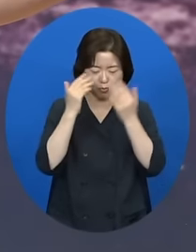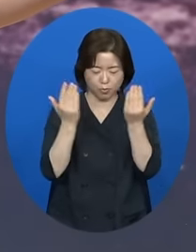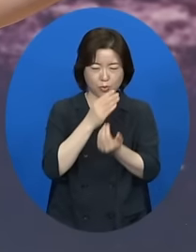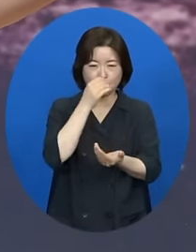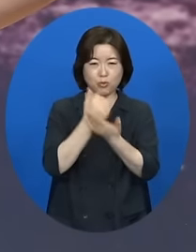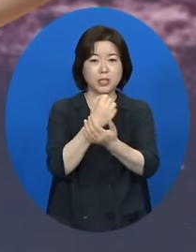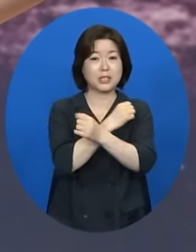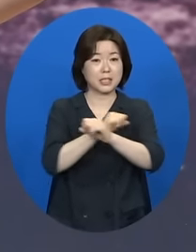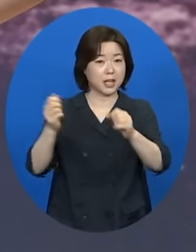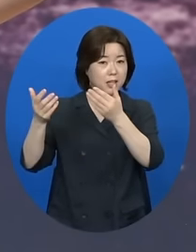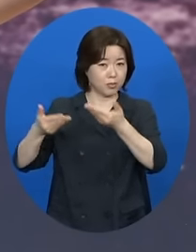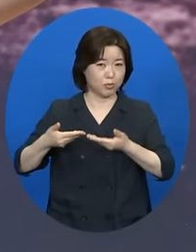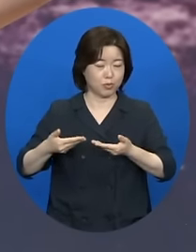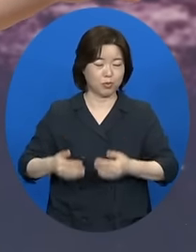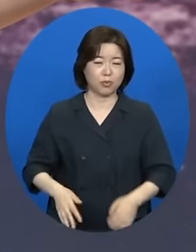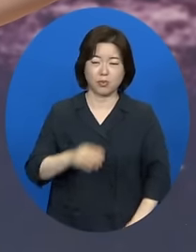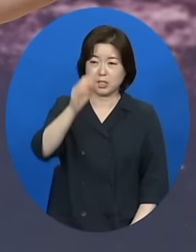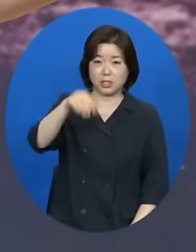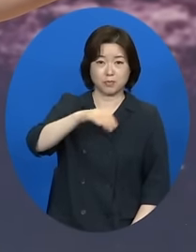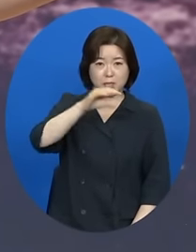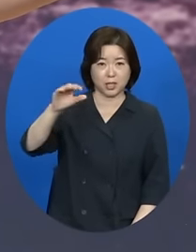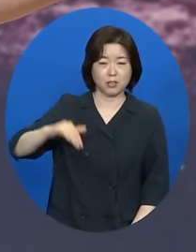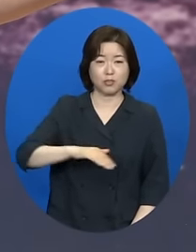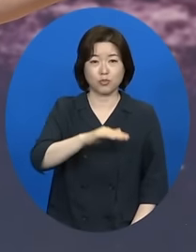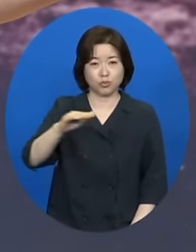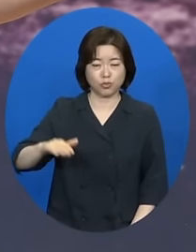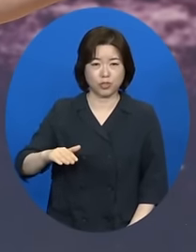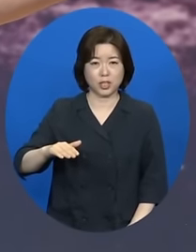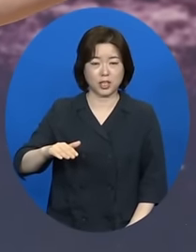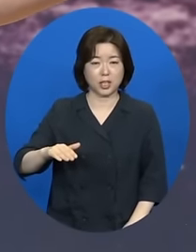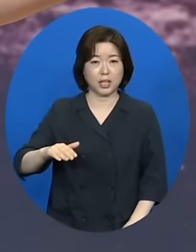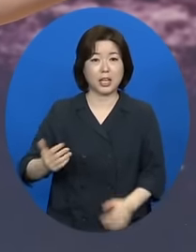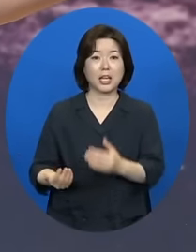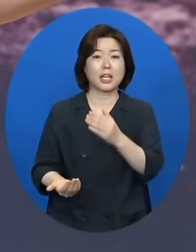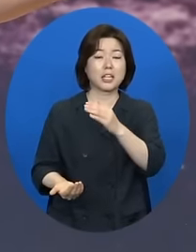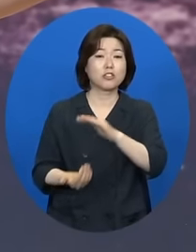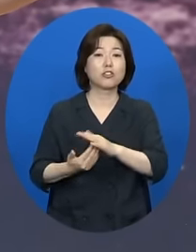사하시고. 십자가에서 우리에게 벌어진